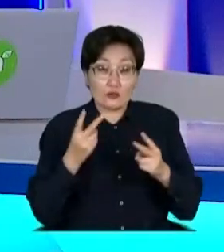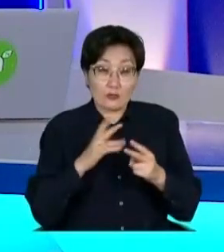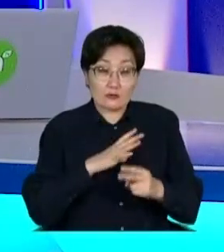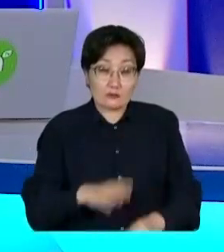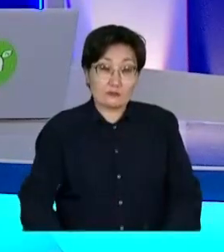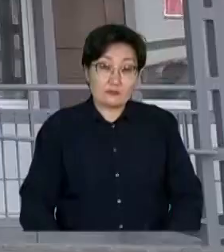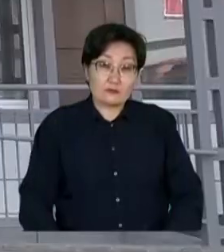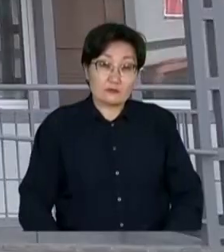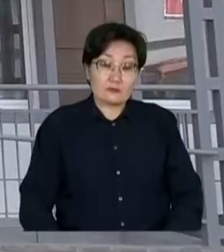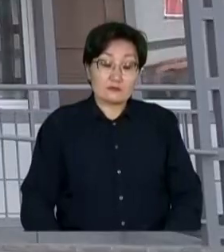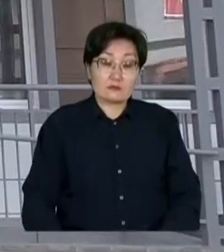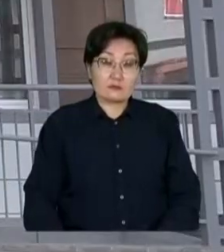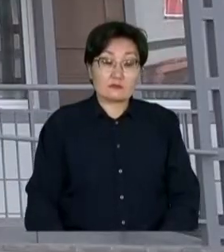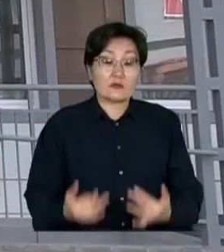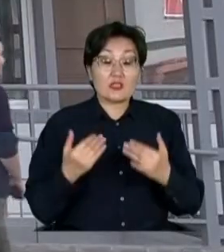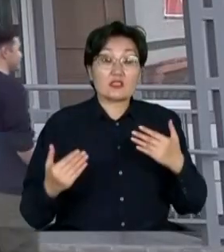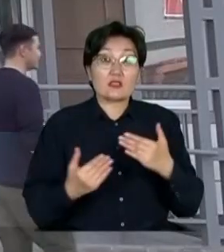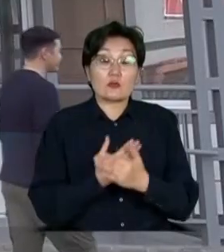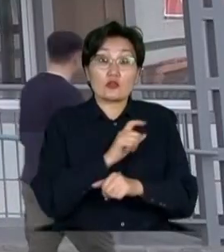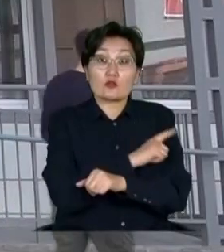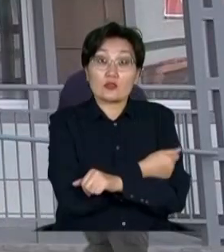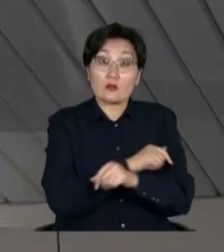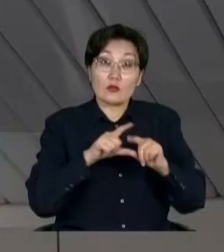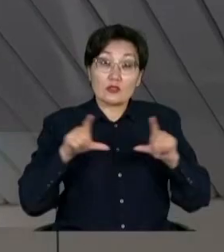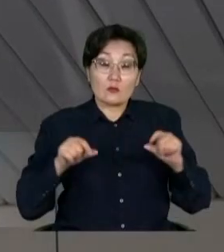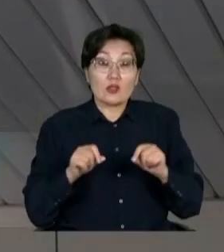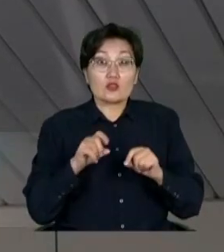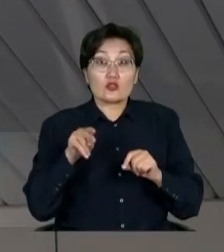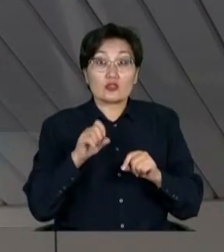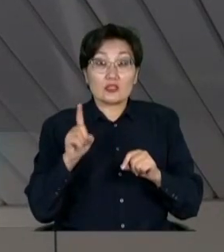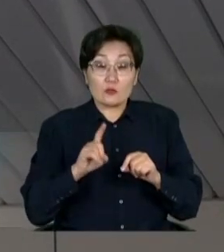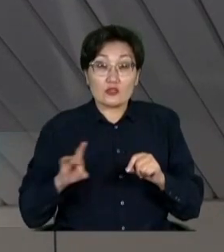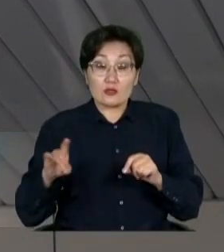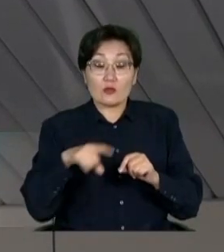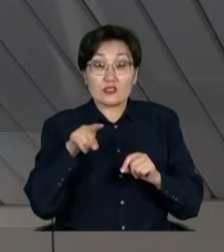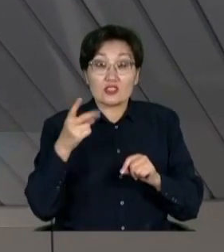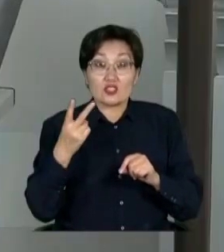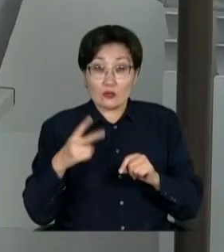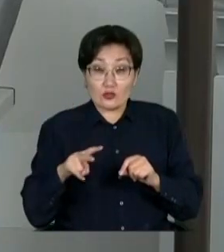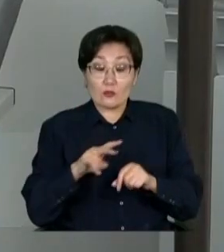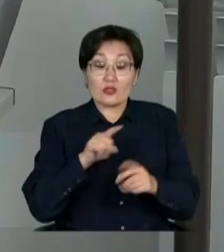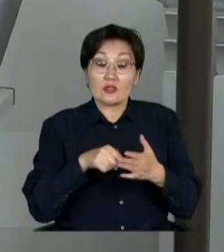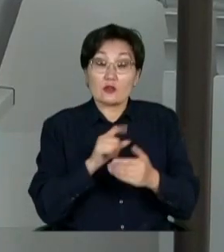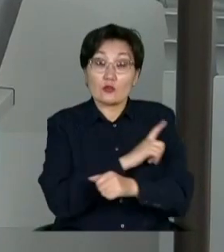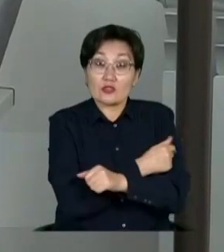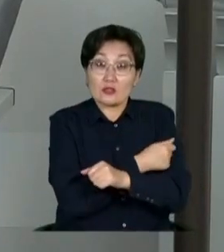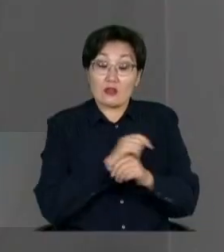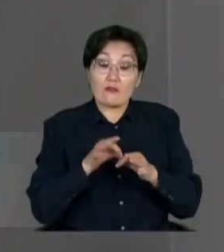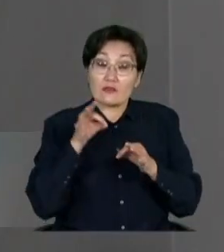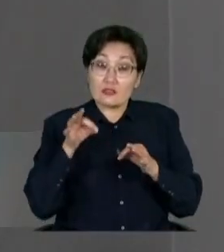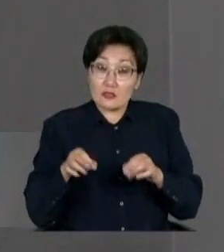қайтты. Жаңа дәрігерлік амбулатория Жұлдыз ықшам ауданындағы нөмірі 20-шы қалалық емхананың